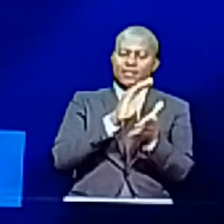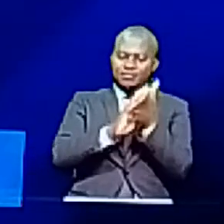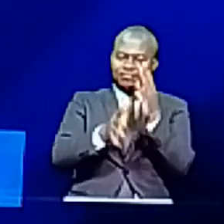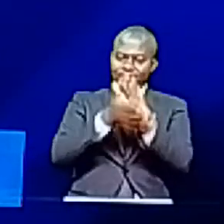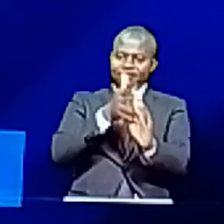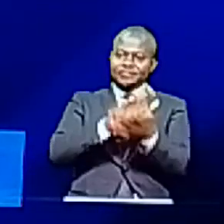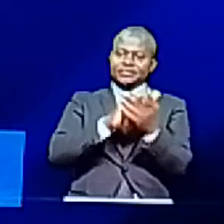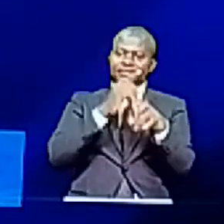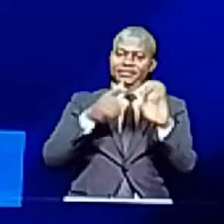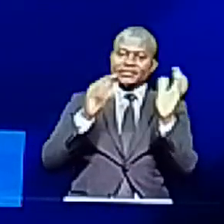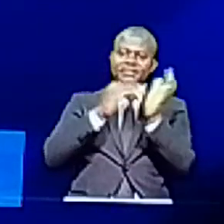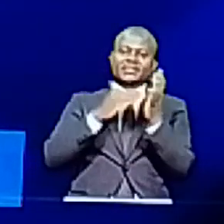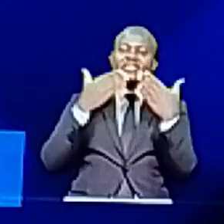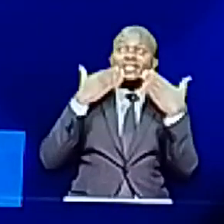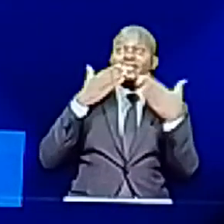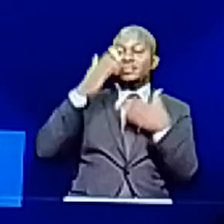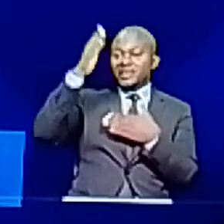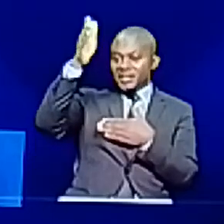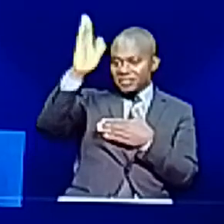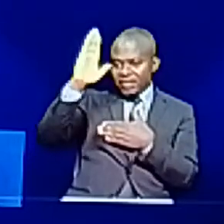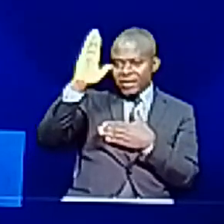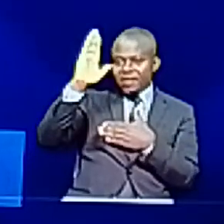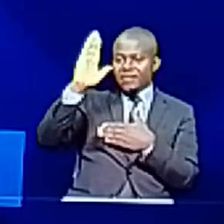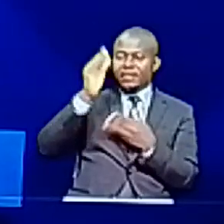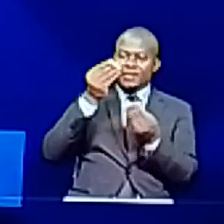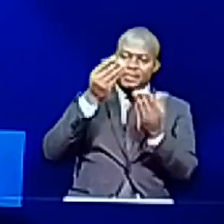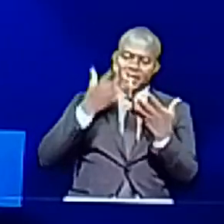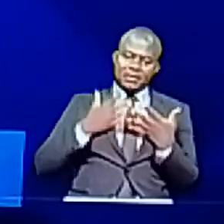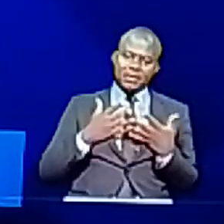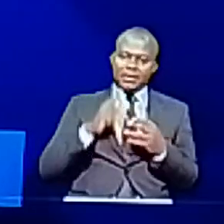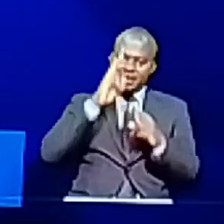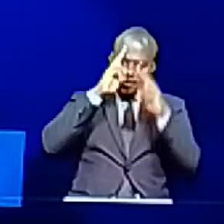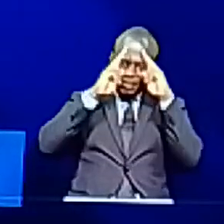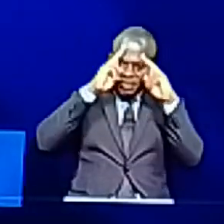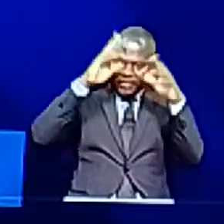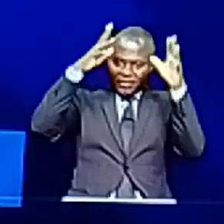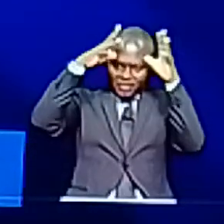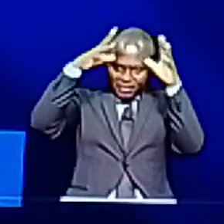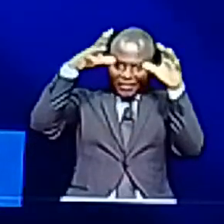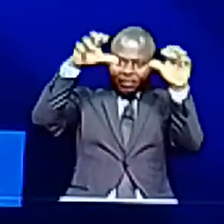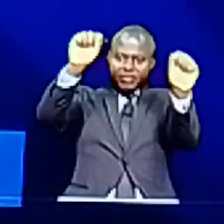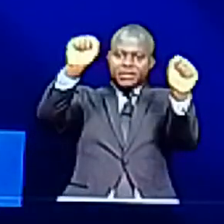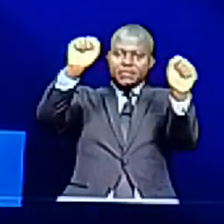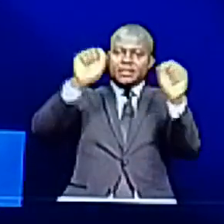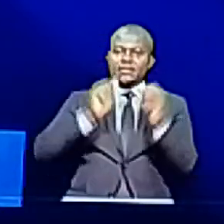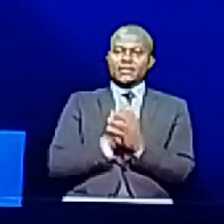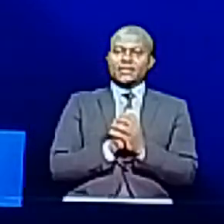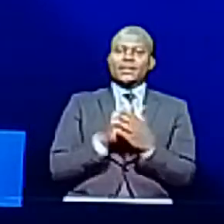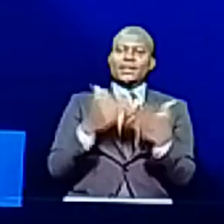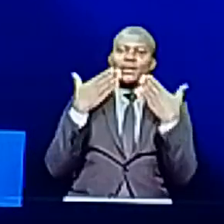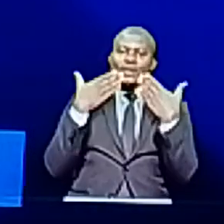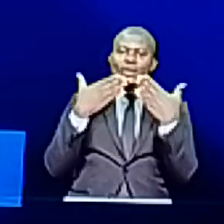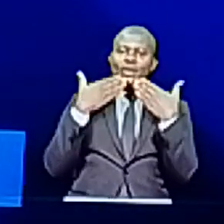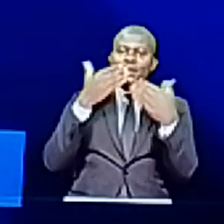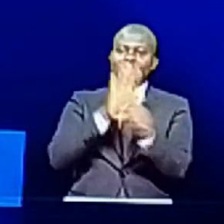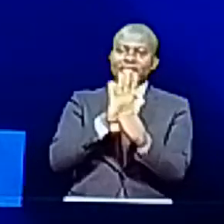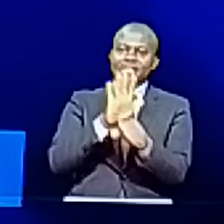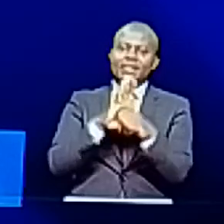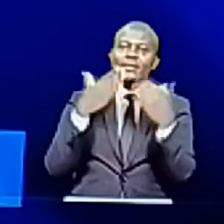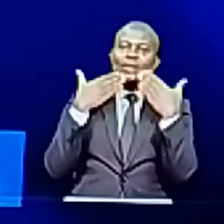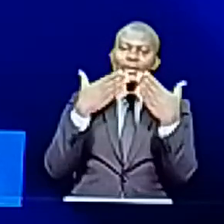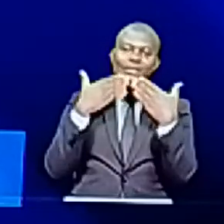kandi ndashimira imana yabaduhaye nyakubahwa perezida wa repubulika murakoze cyane